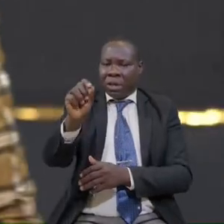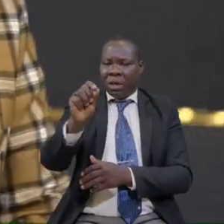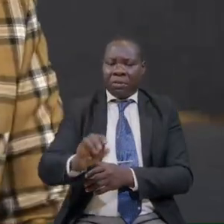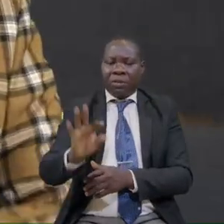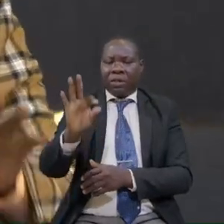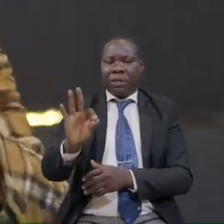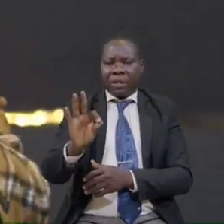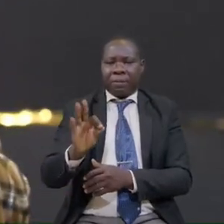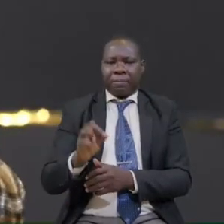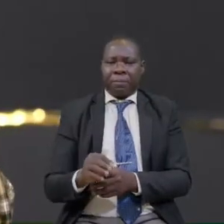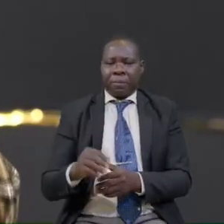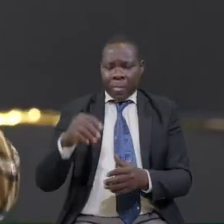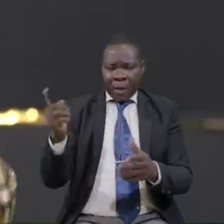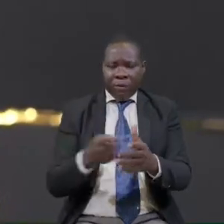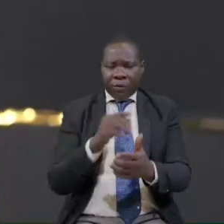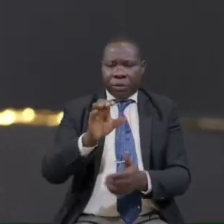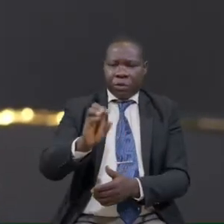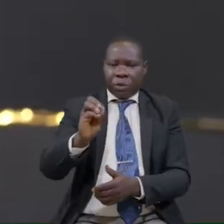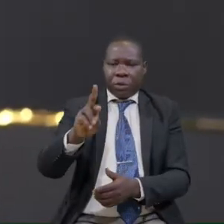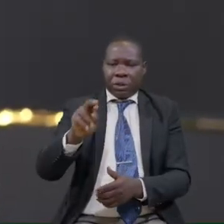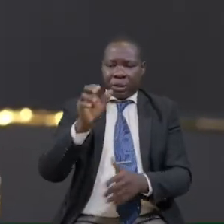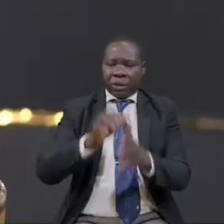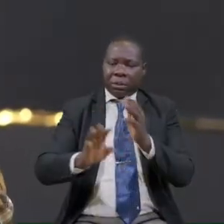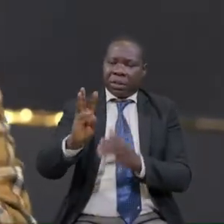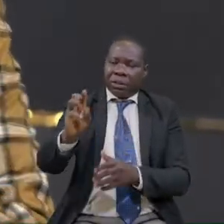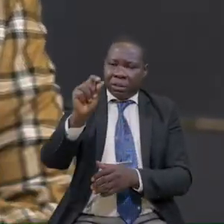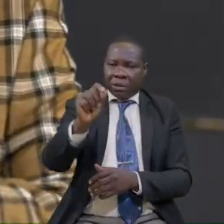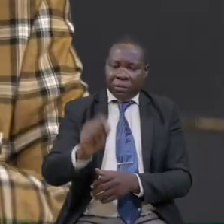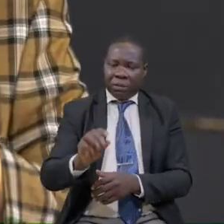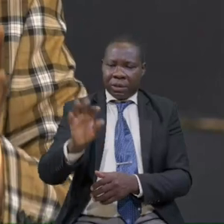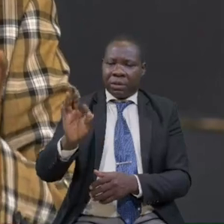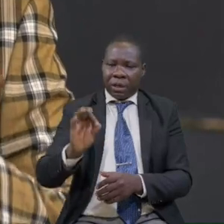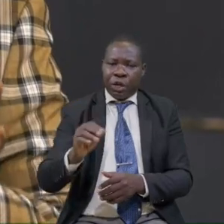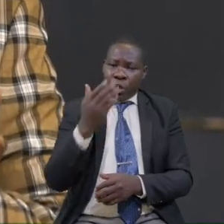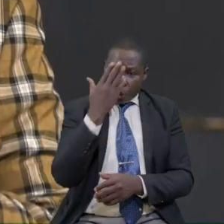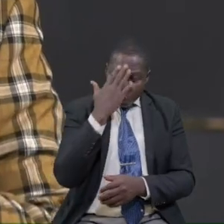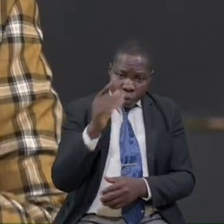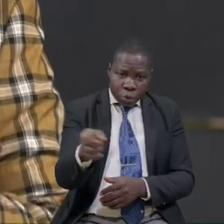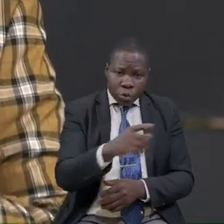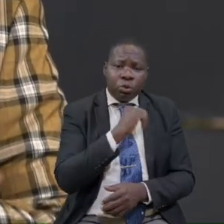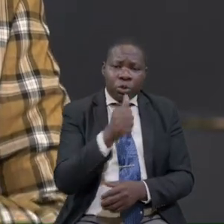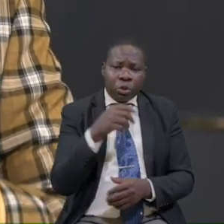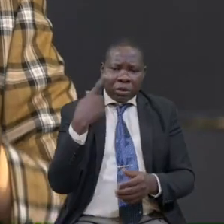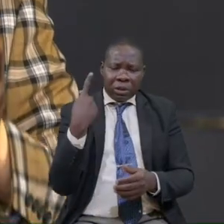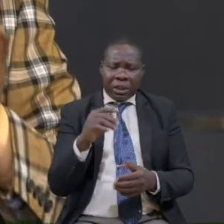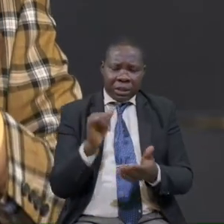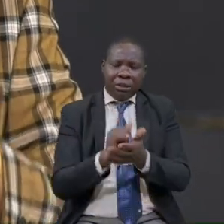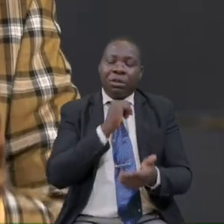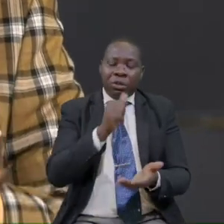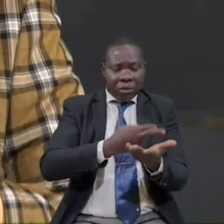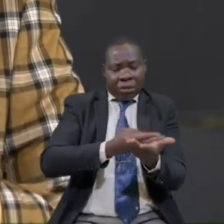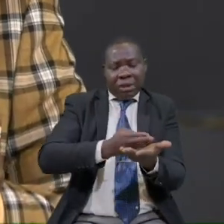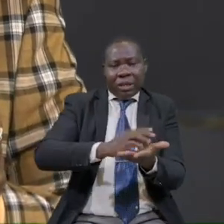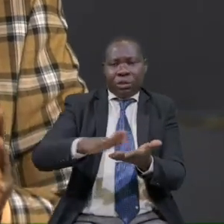1 Corinthiens 6, verset 9 dit, « Ne savez-vous pas que les injustes